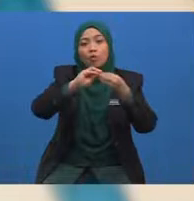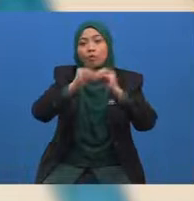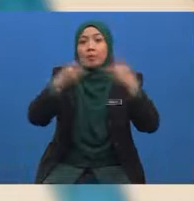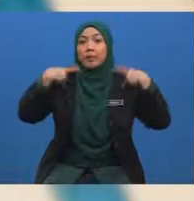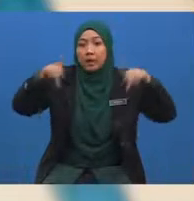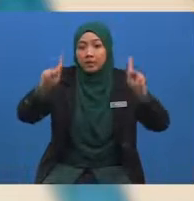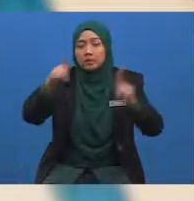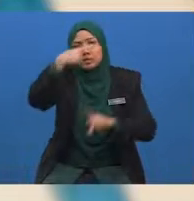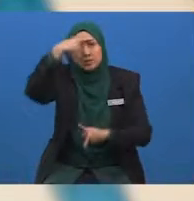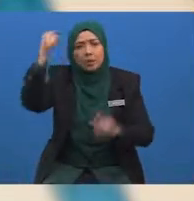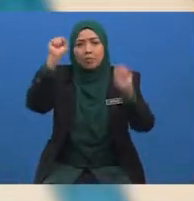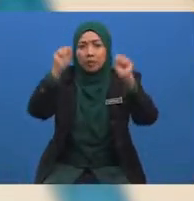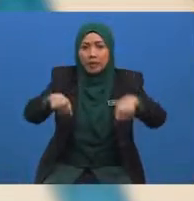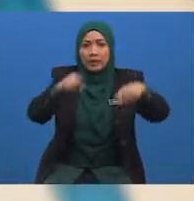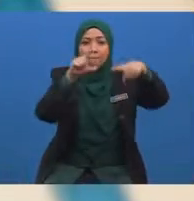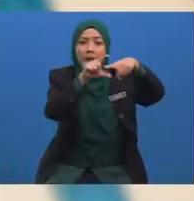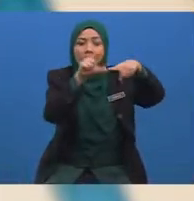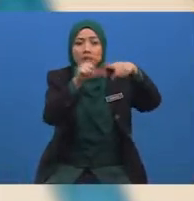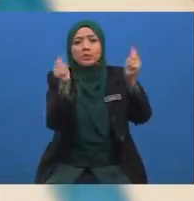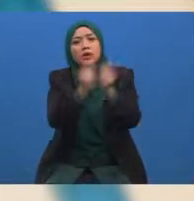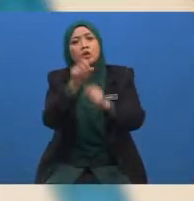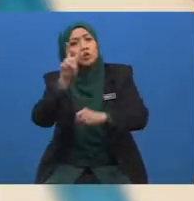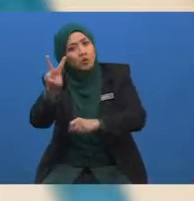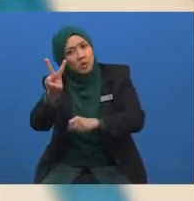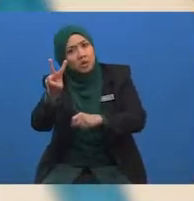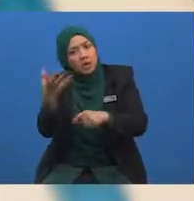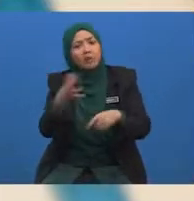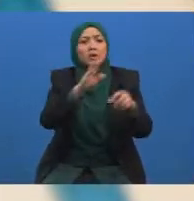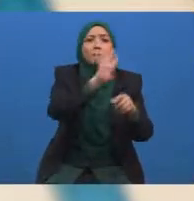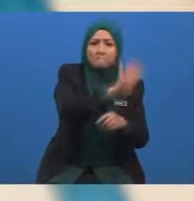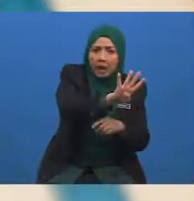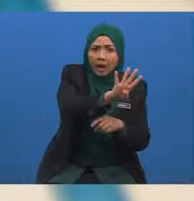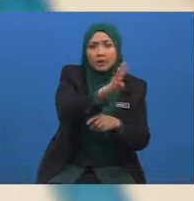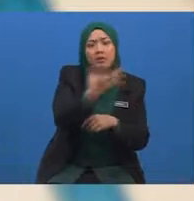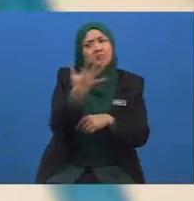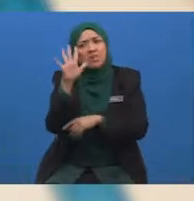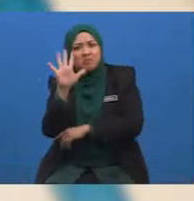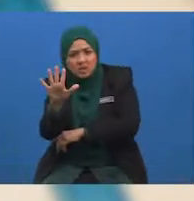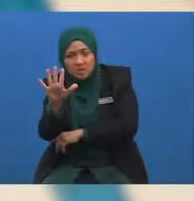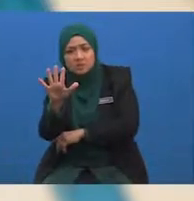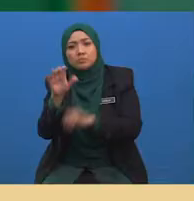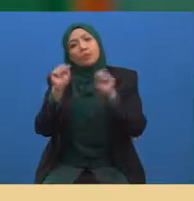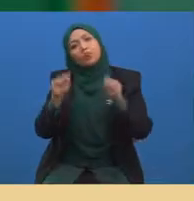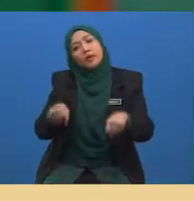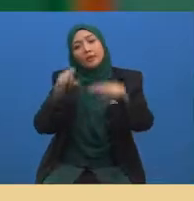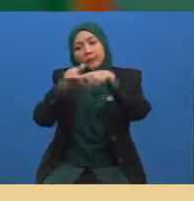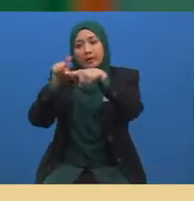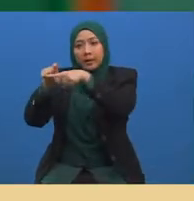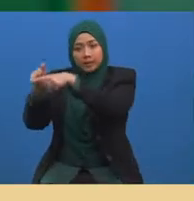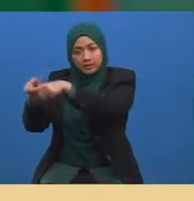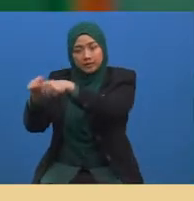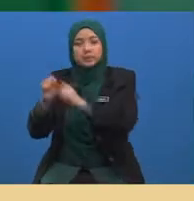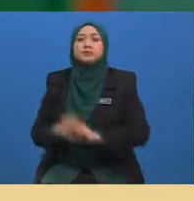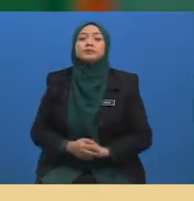dengan 2, 10, 4 dan 5. Nombor